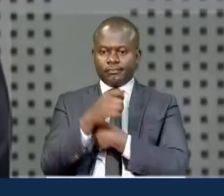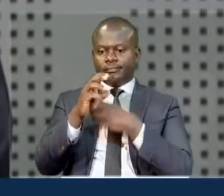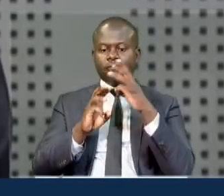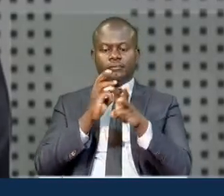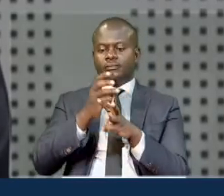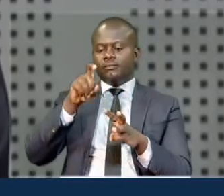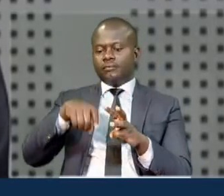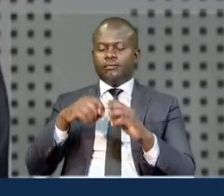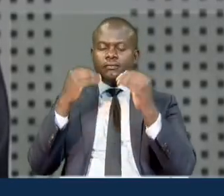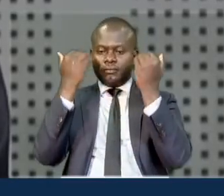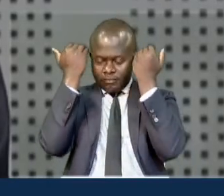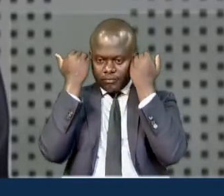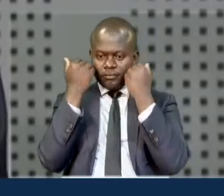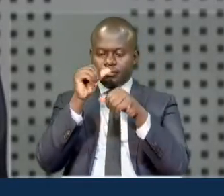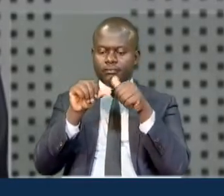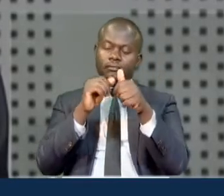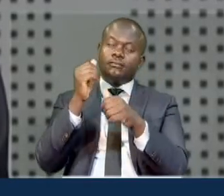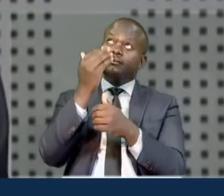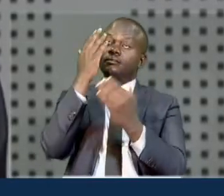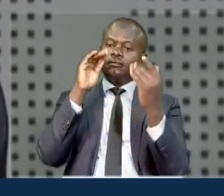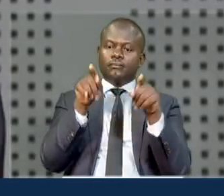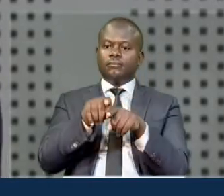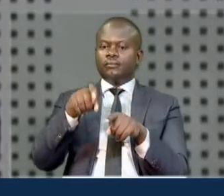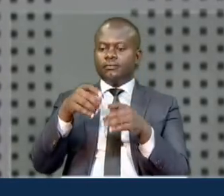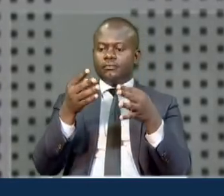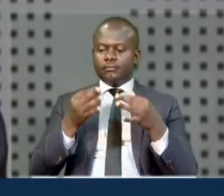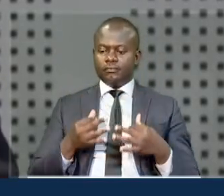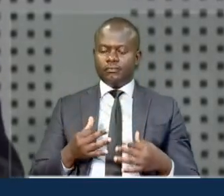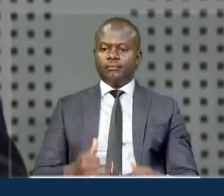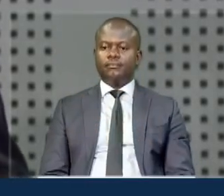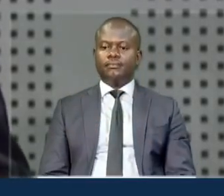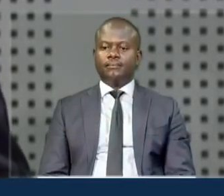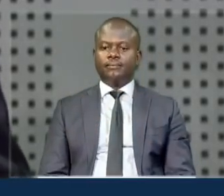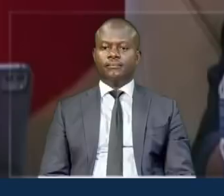ubutabera mu bijyanye n'ikirere nk'uko ikeneye ubutabera mu by'imari.